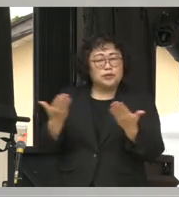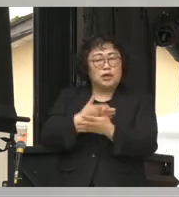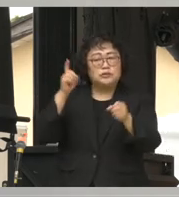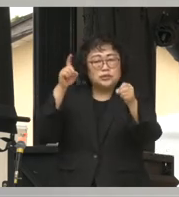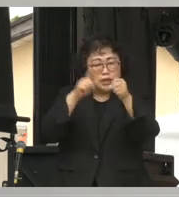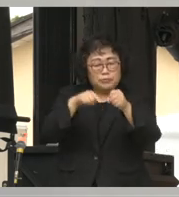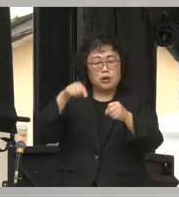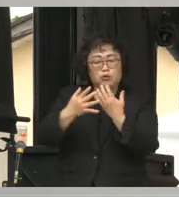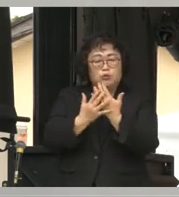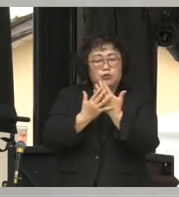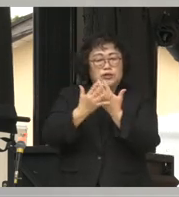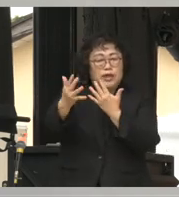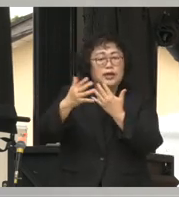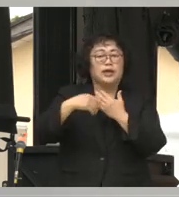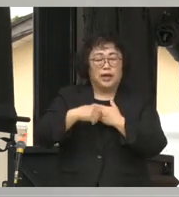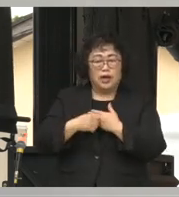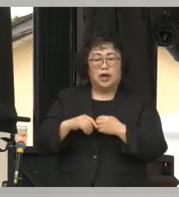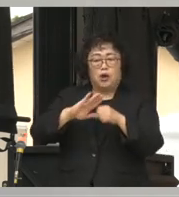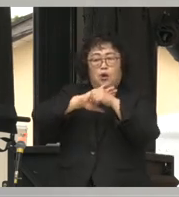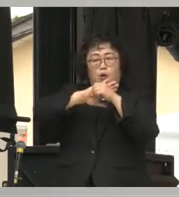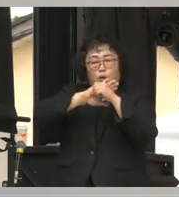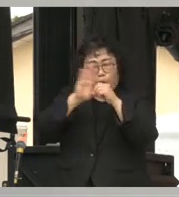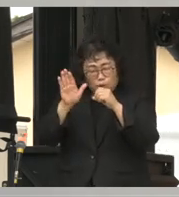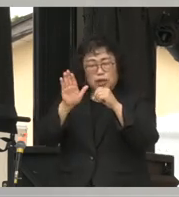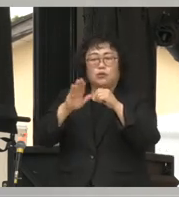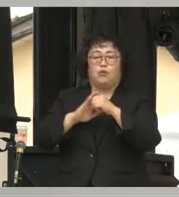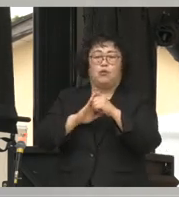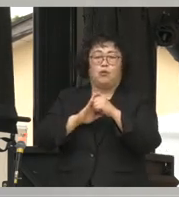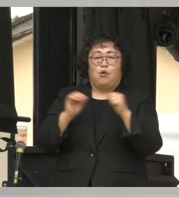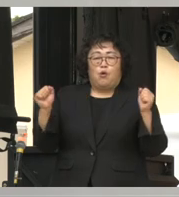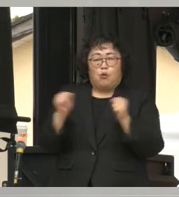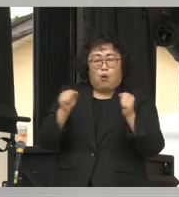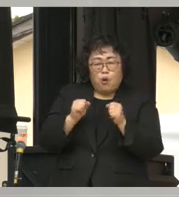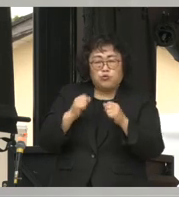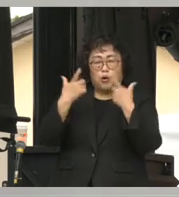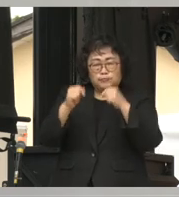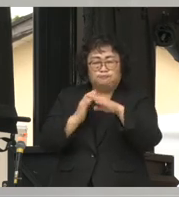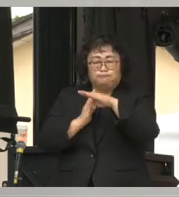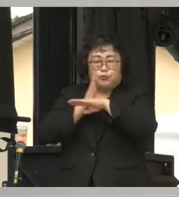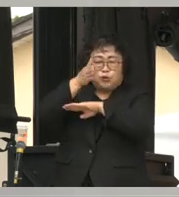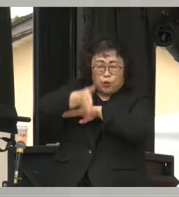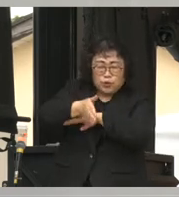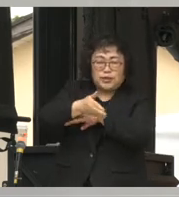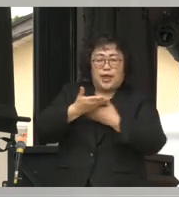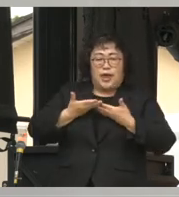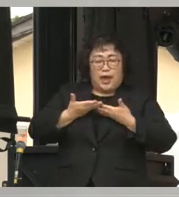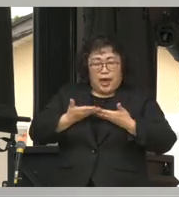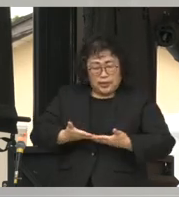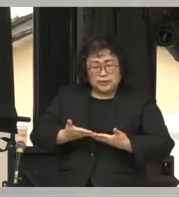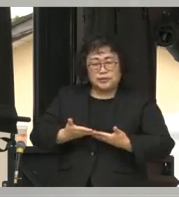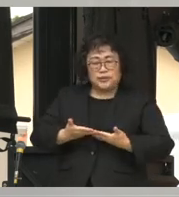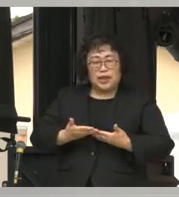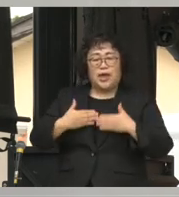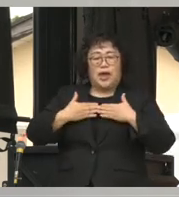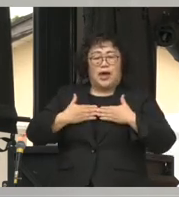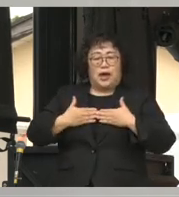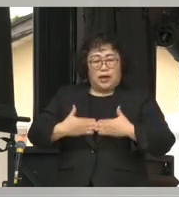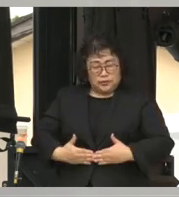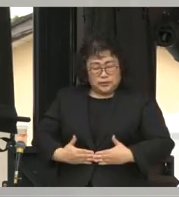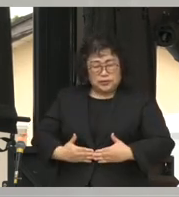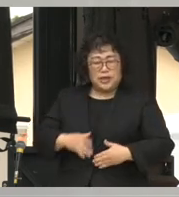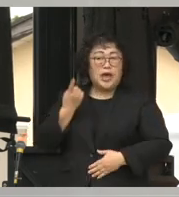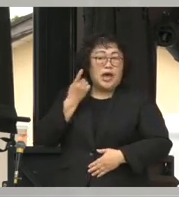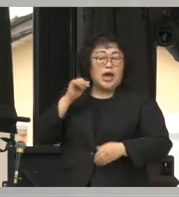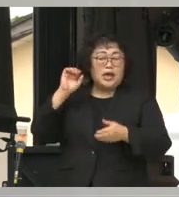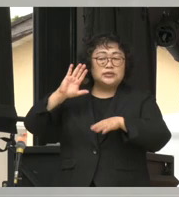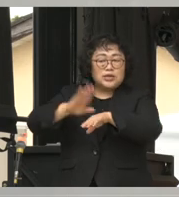この大会がコロナの恐怖を乗り越えて安全で、そしてアス